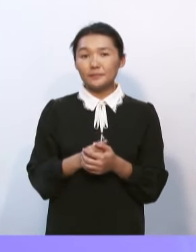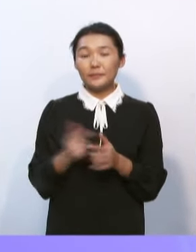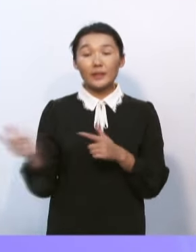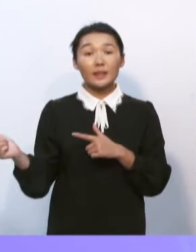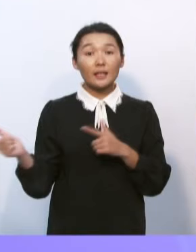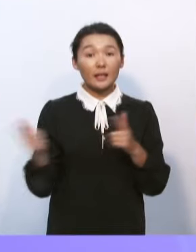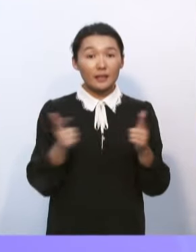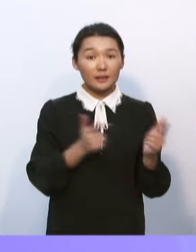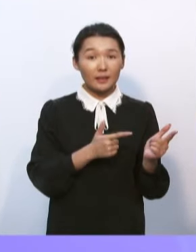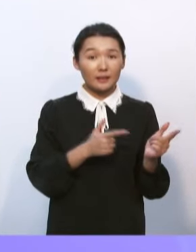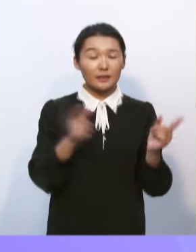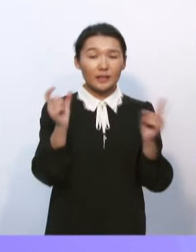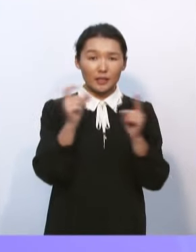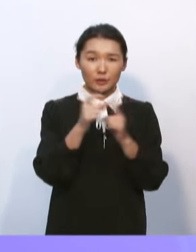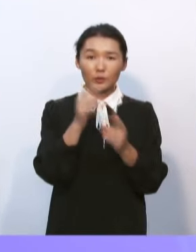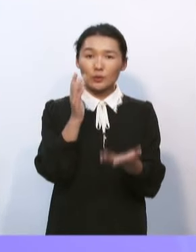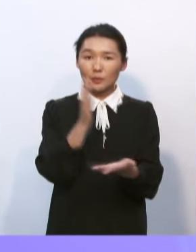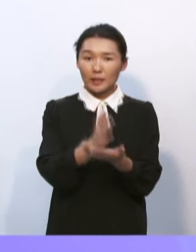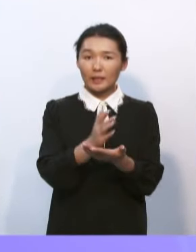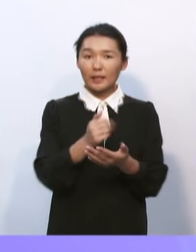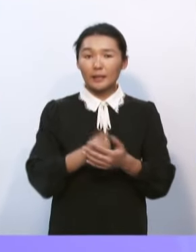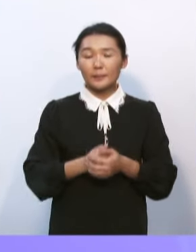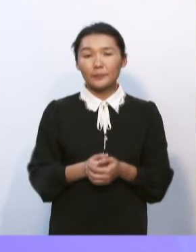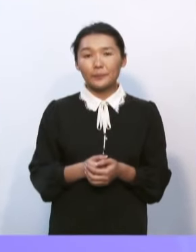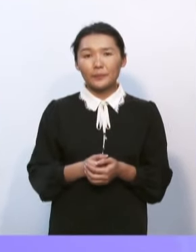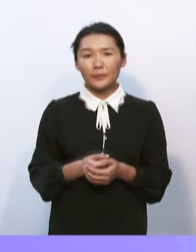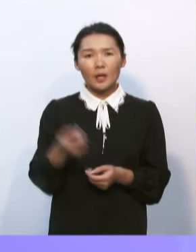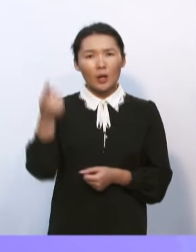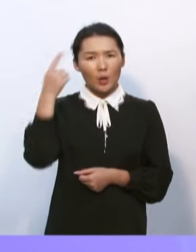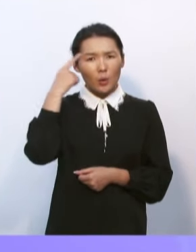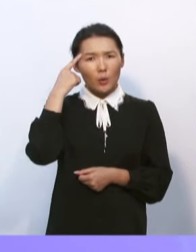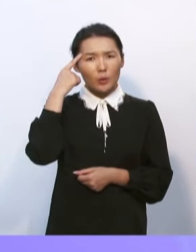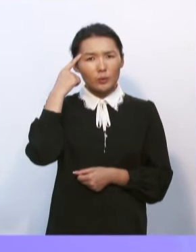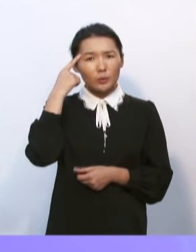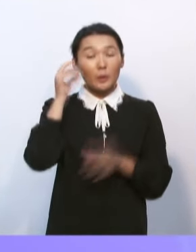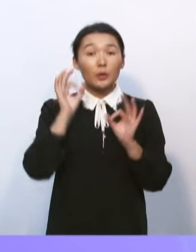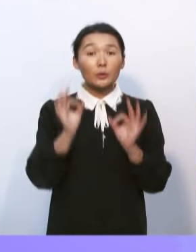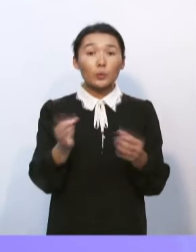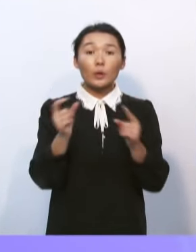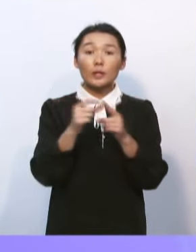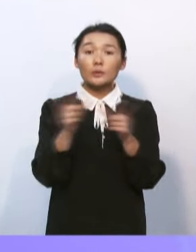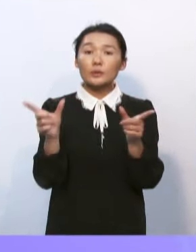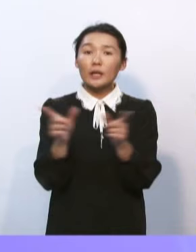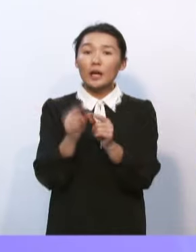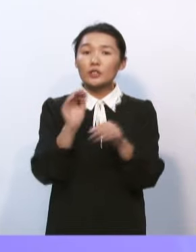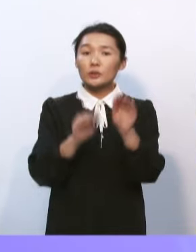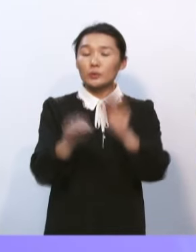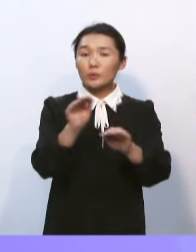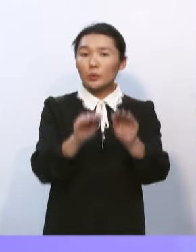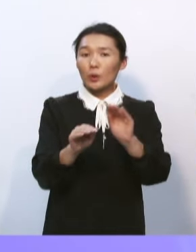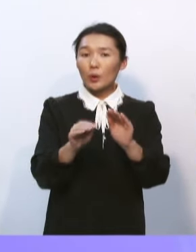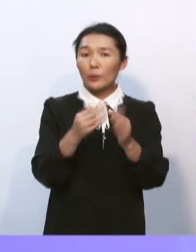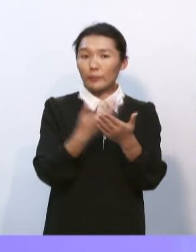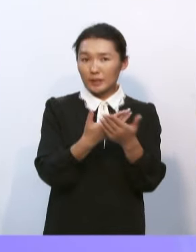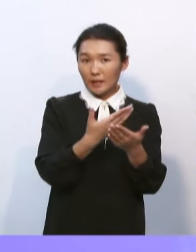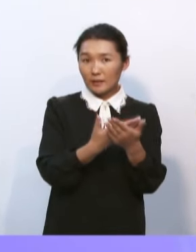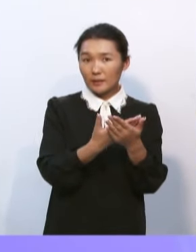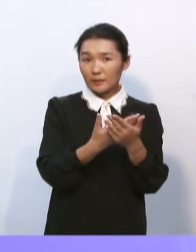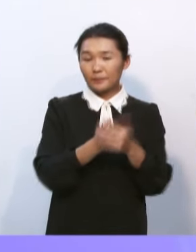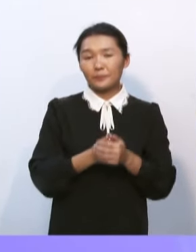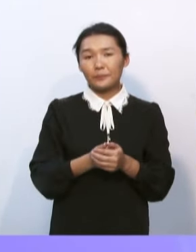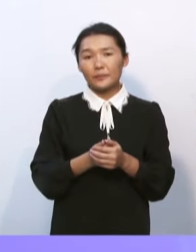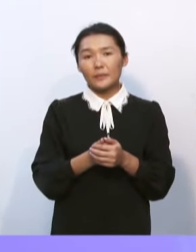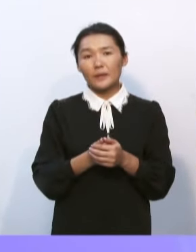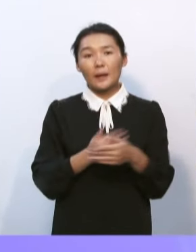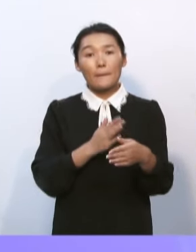даярдады деген сөздөр берилген. Ойлонуп туура сөз айкаш түзгүлө. Мисалы,